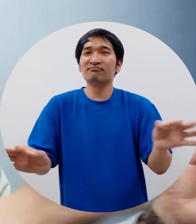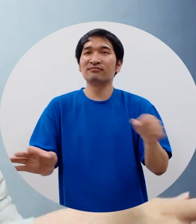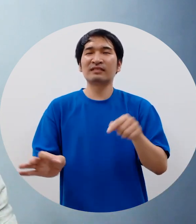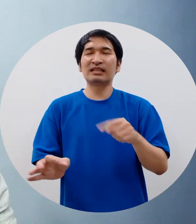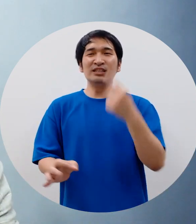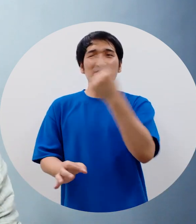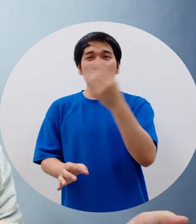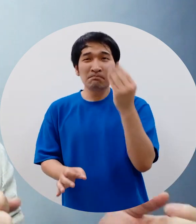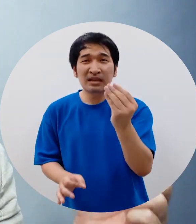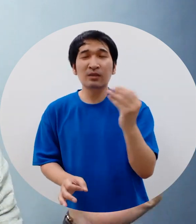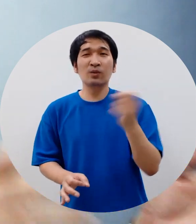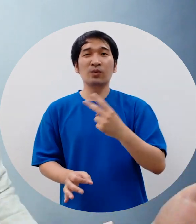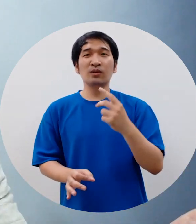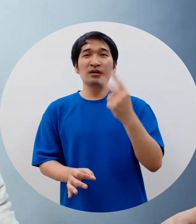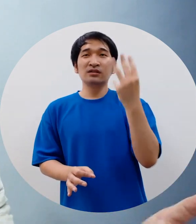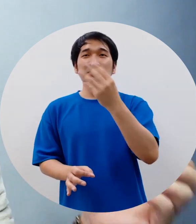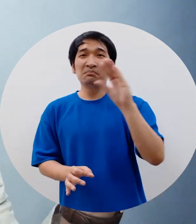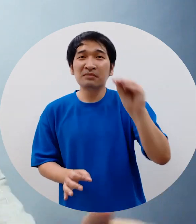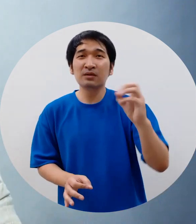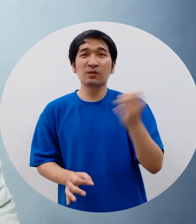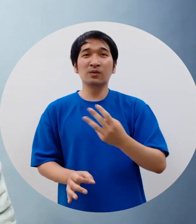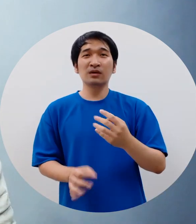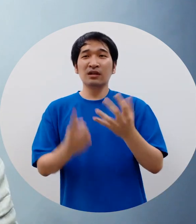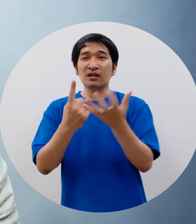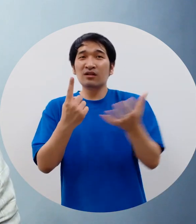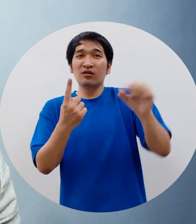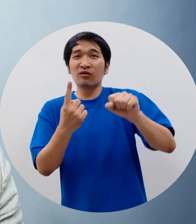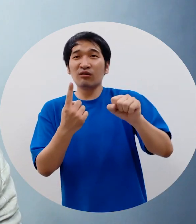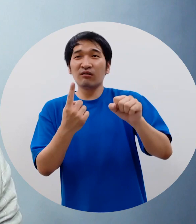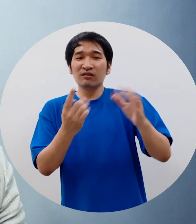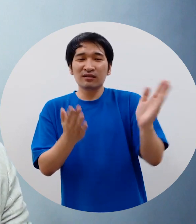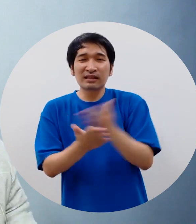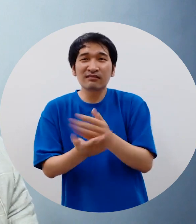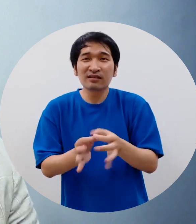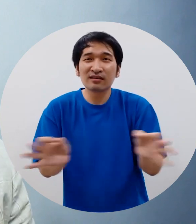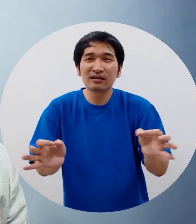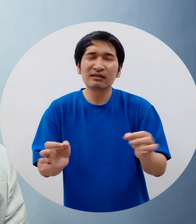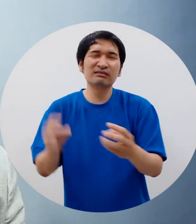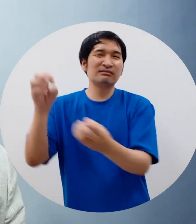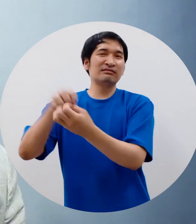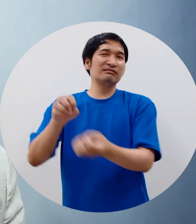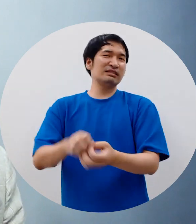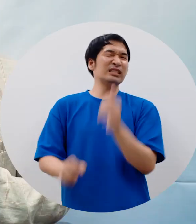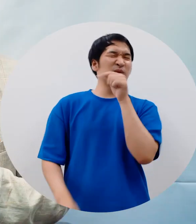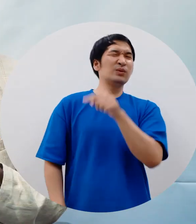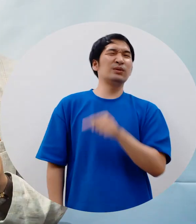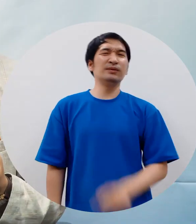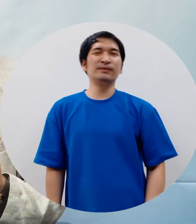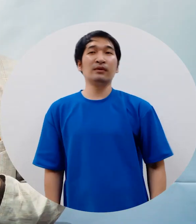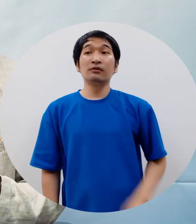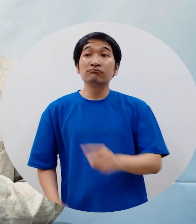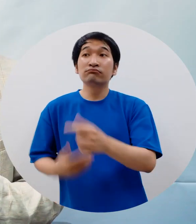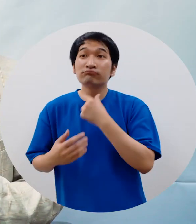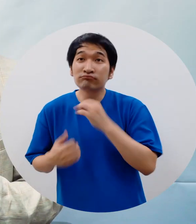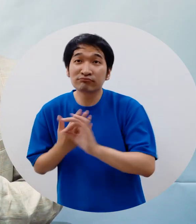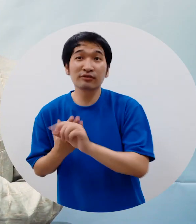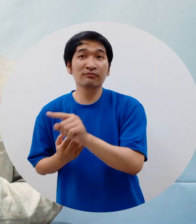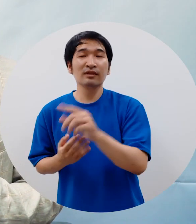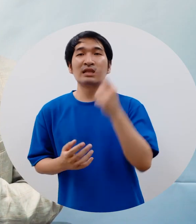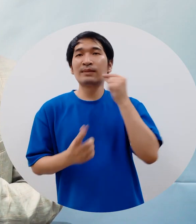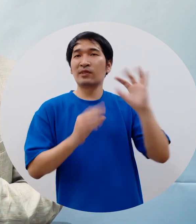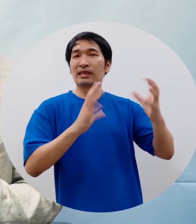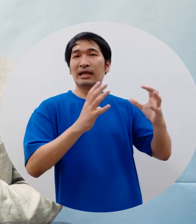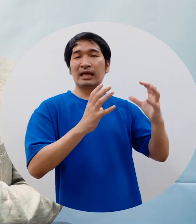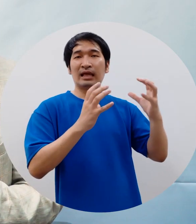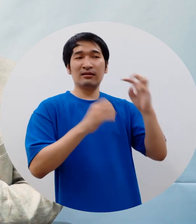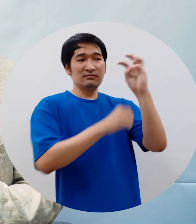거예요. 1,000만 원씩 나눠주고 3,000만 원씩 나눠주고 1억씩 나눠주겠다는 거예요. 그러면서 또 증세하겠다는 거예요. 이렇게 되면 일본의 잃어버린